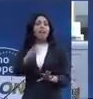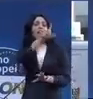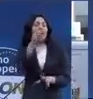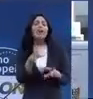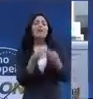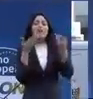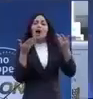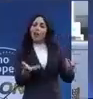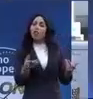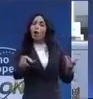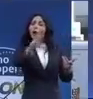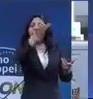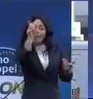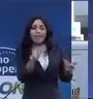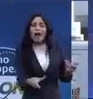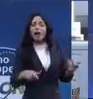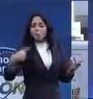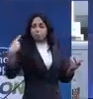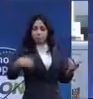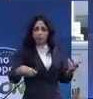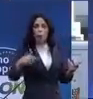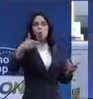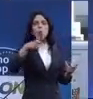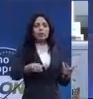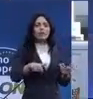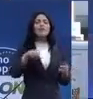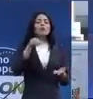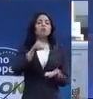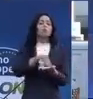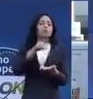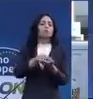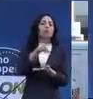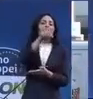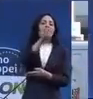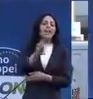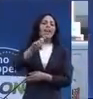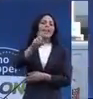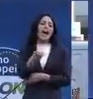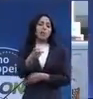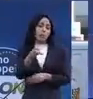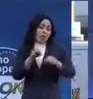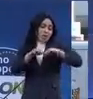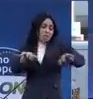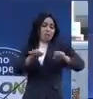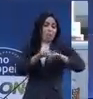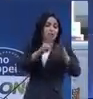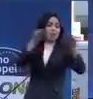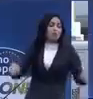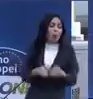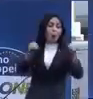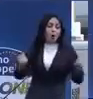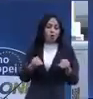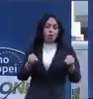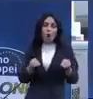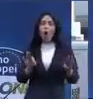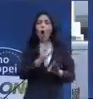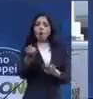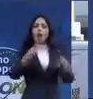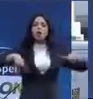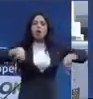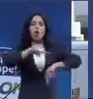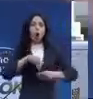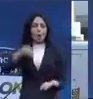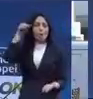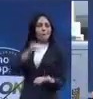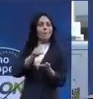questo paese è perché c'era De Gasperi non c'era un influencer senò noi non saremmo oggi